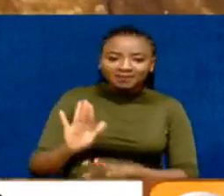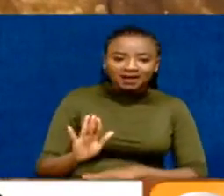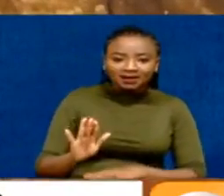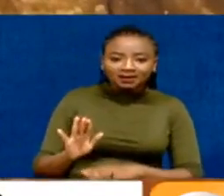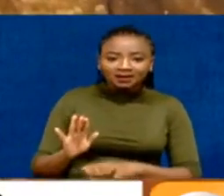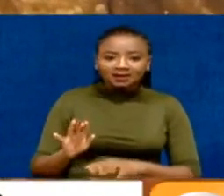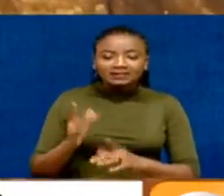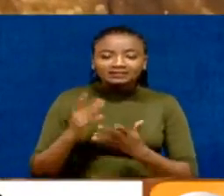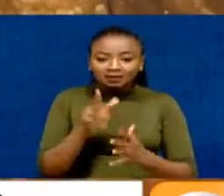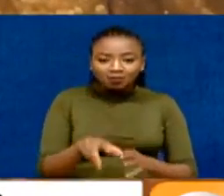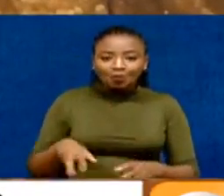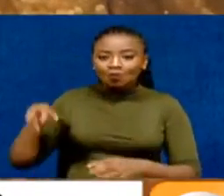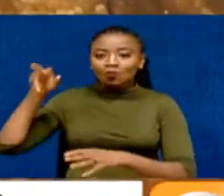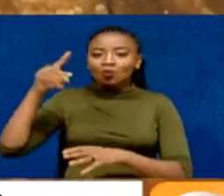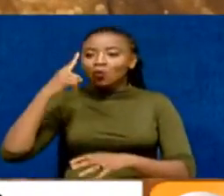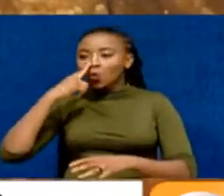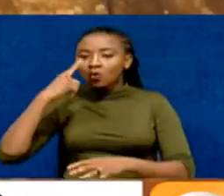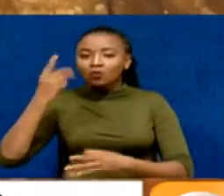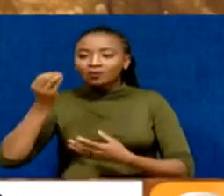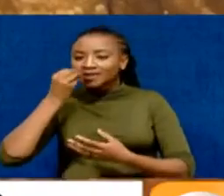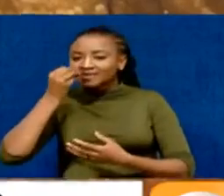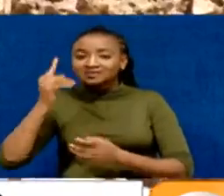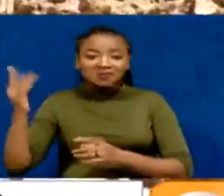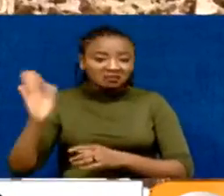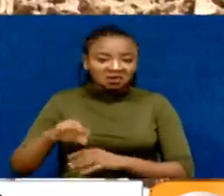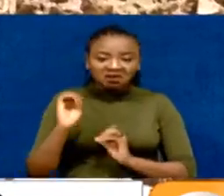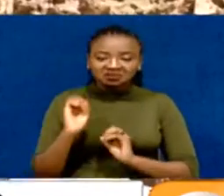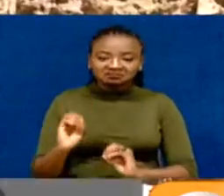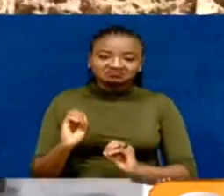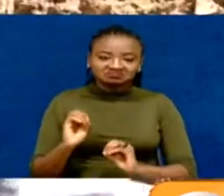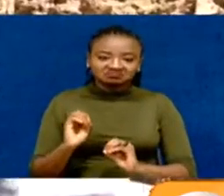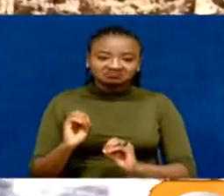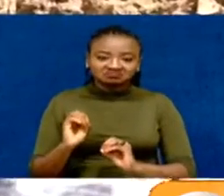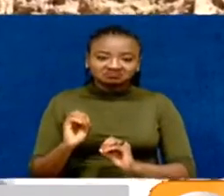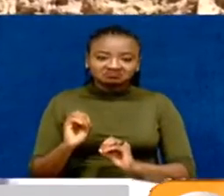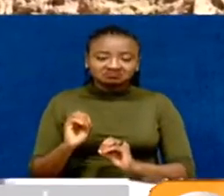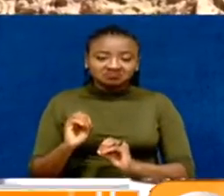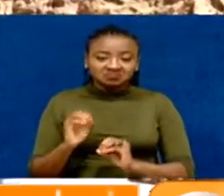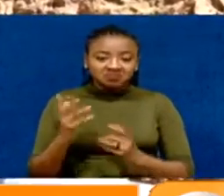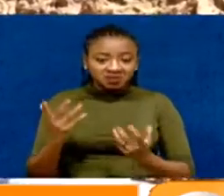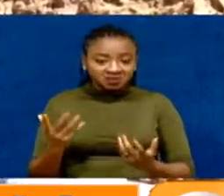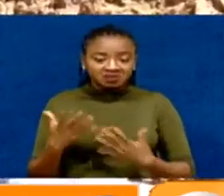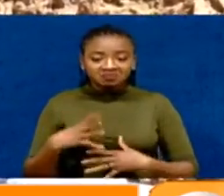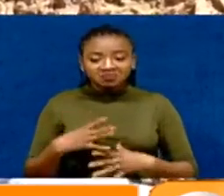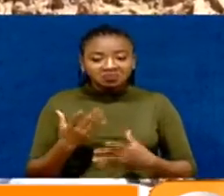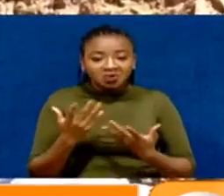mtu ametoka anaenda kula lunch home, arudi. Nasema miswa watu wa mkomo na wameanza leo.